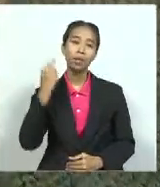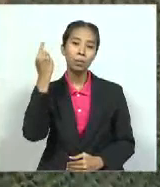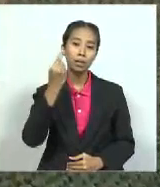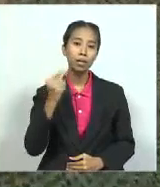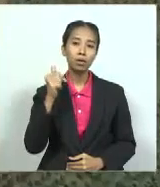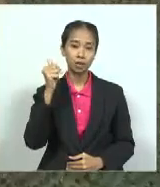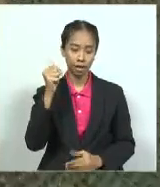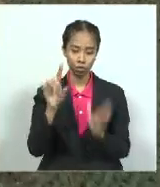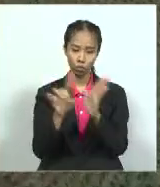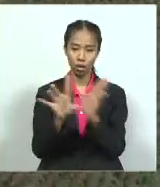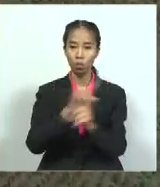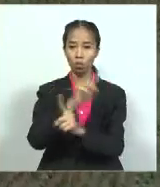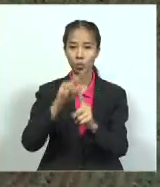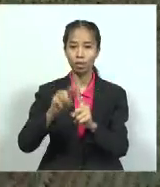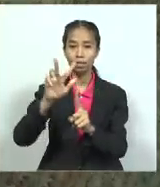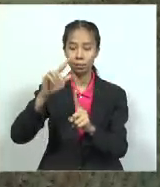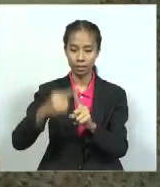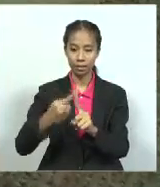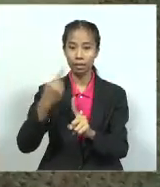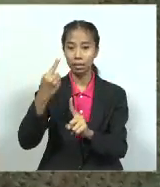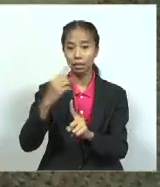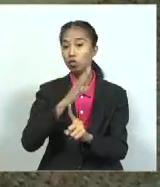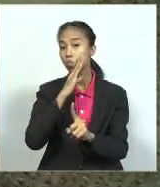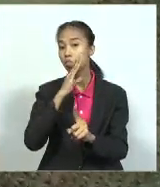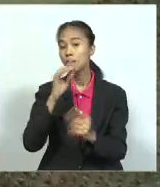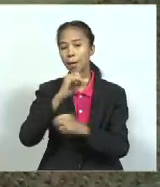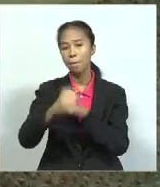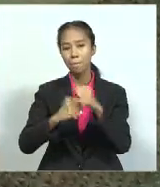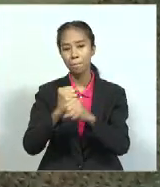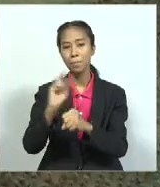กันได้จนถึง3มกราคมนั่นหมายความว่าช่วงหยุดปีใหม่ก็ไปได้นะคะ